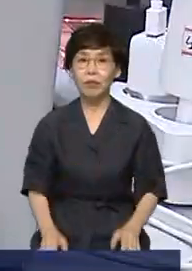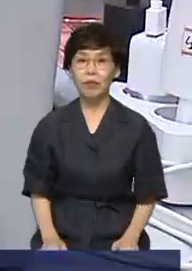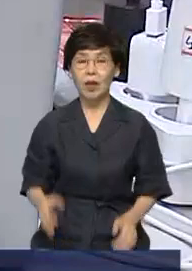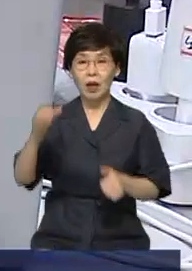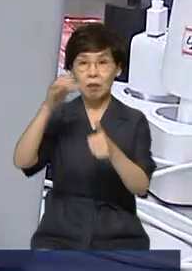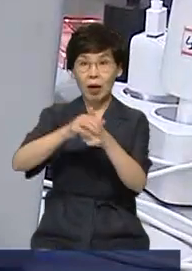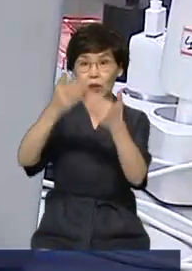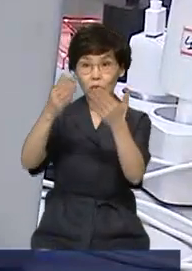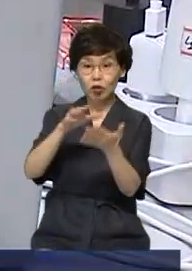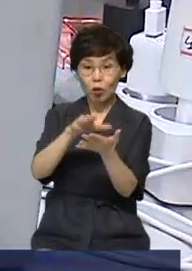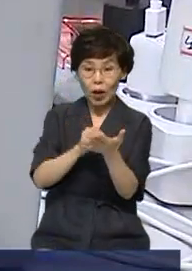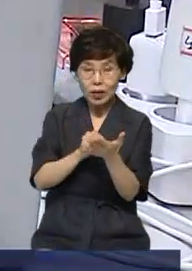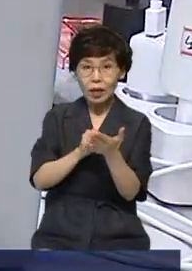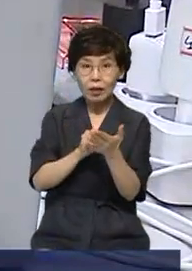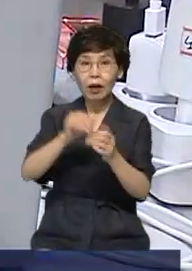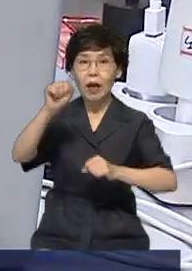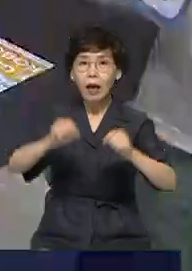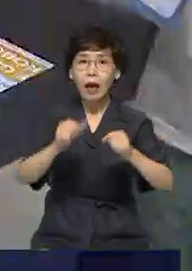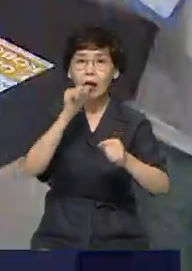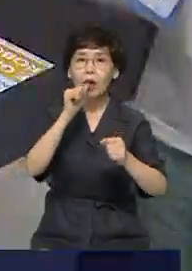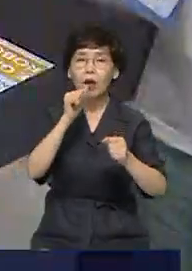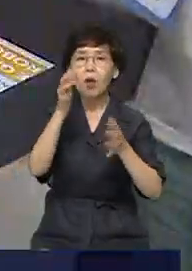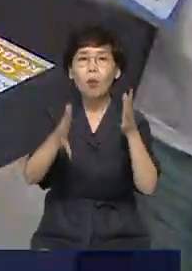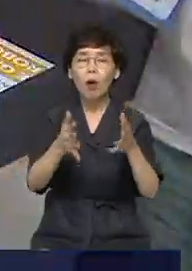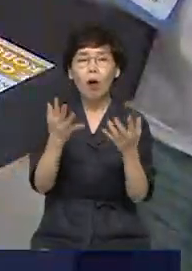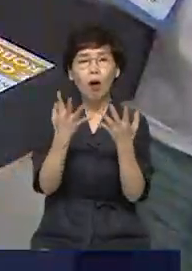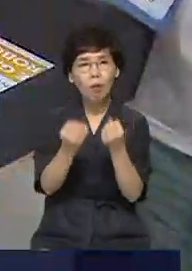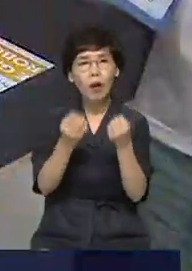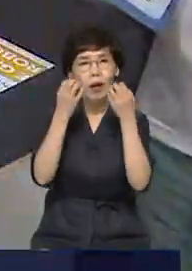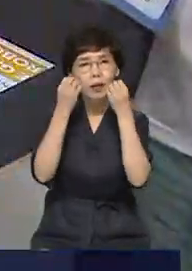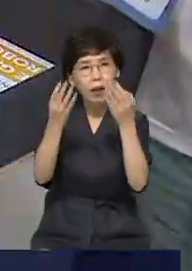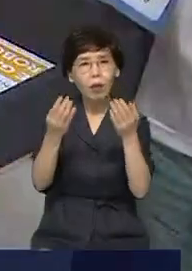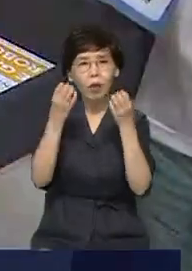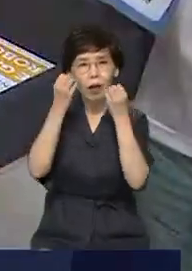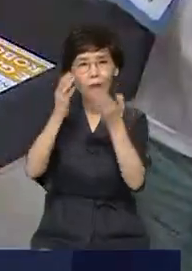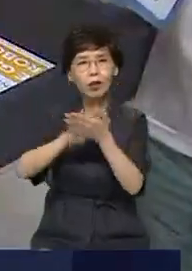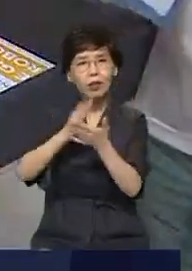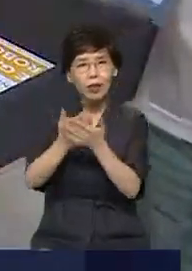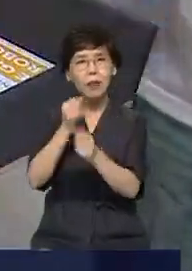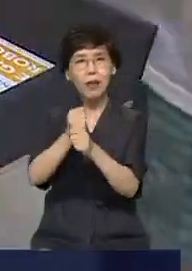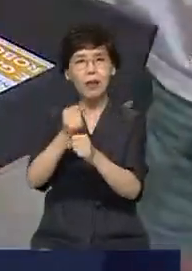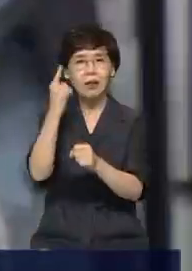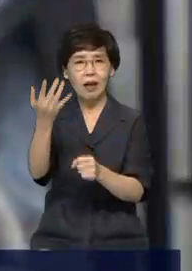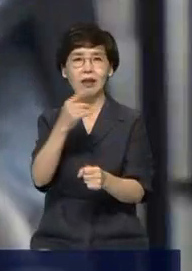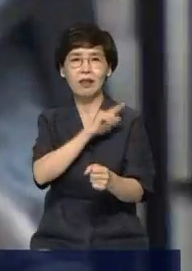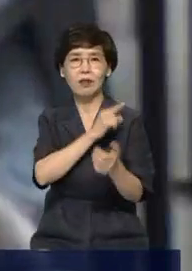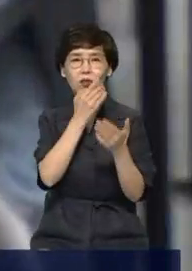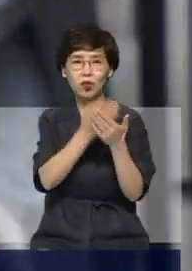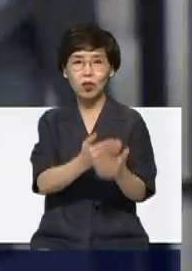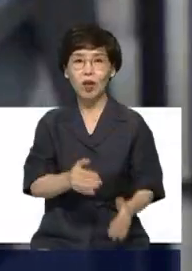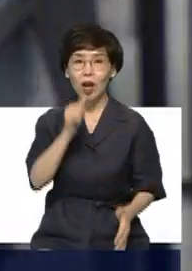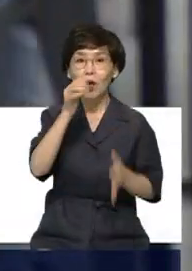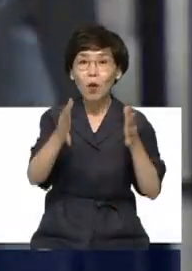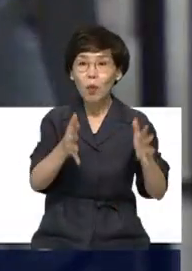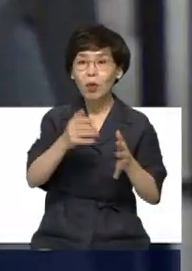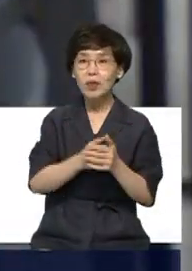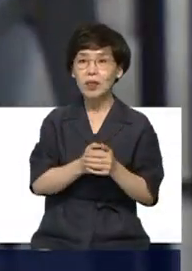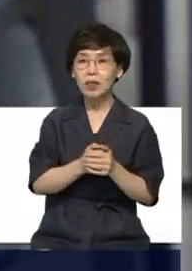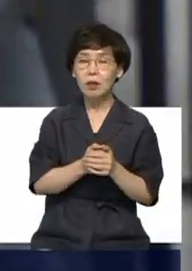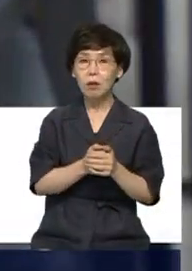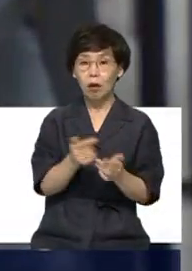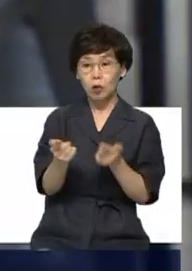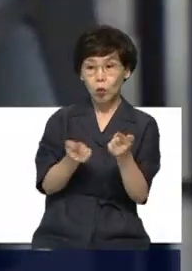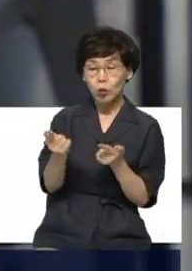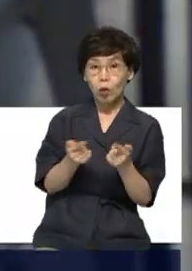부여된 과제를 수행할 로봇을 얼마나 창의적이고 혁신적으로 만드는지가 핵심입니다. 로봇이